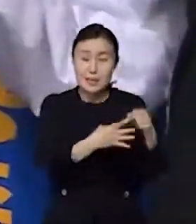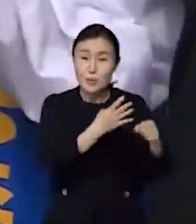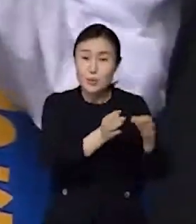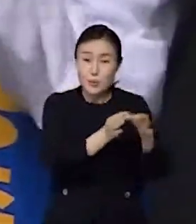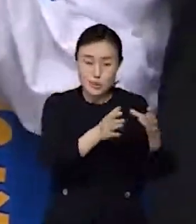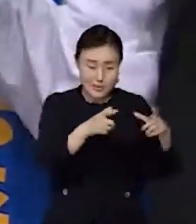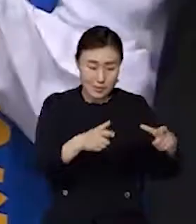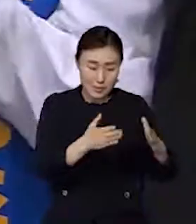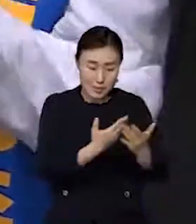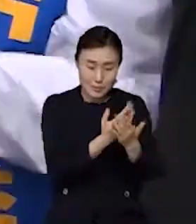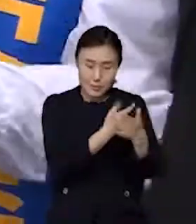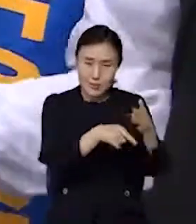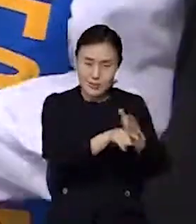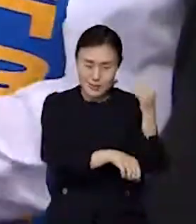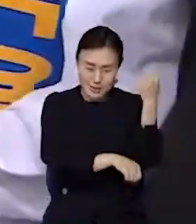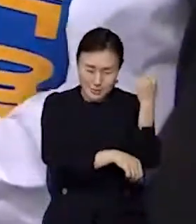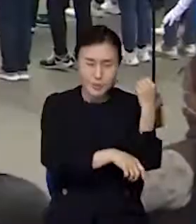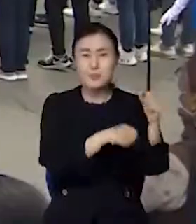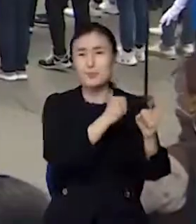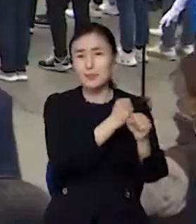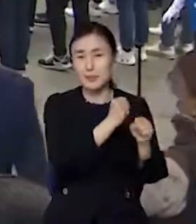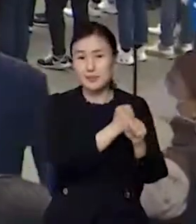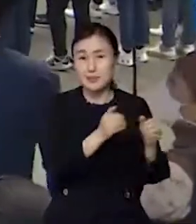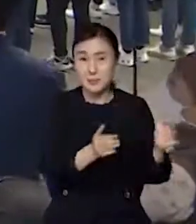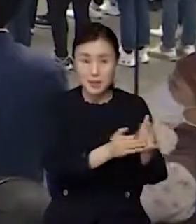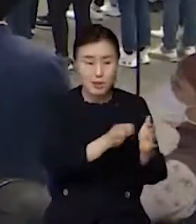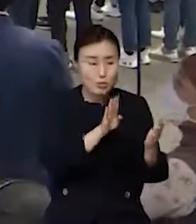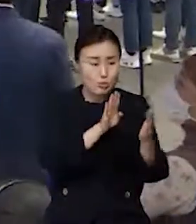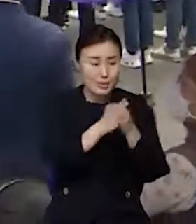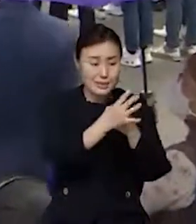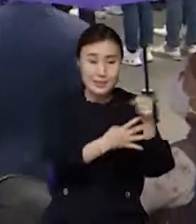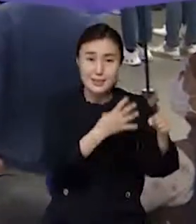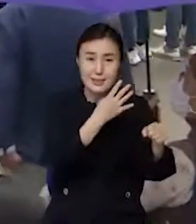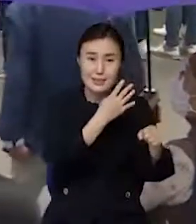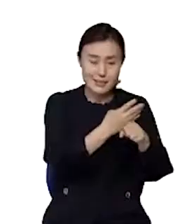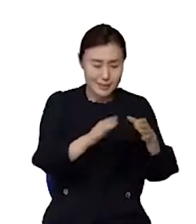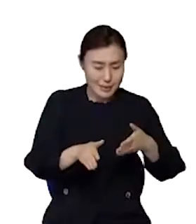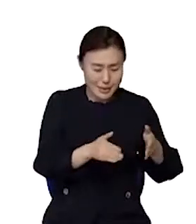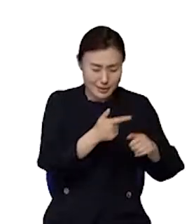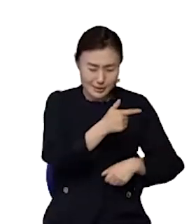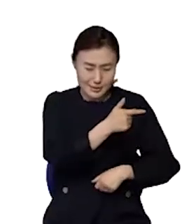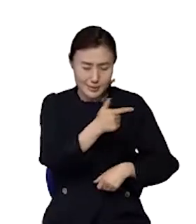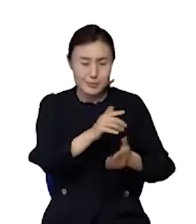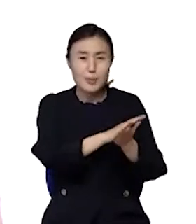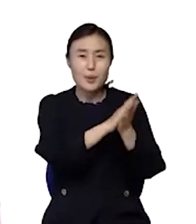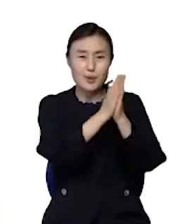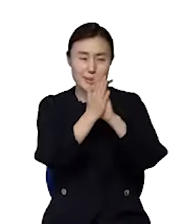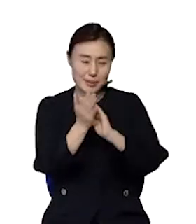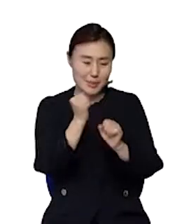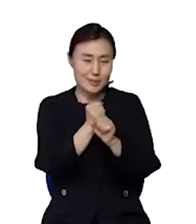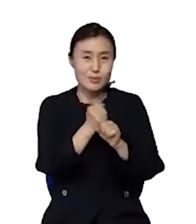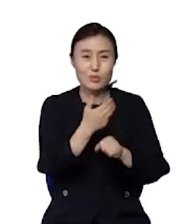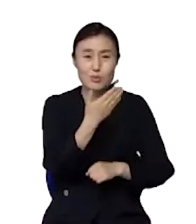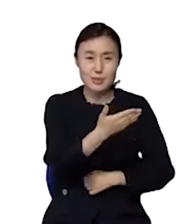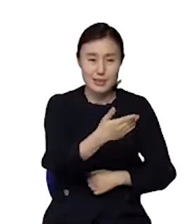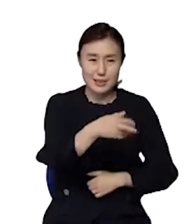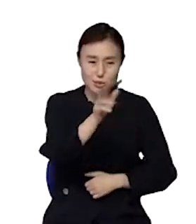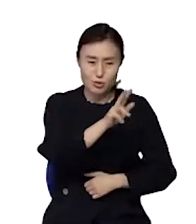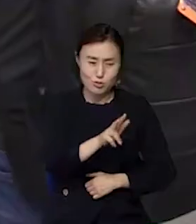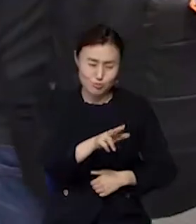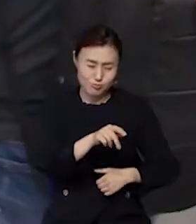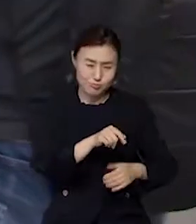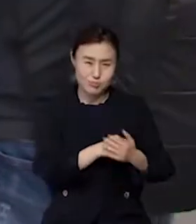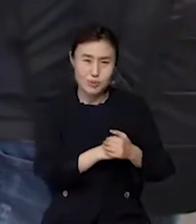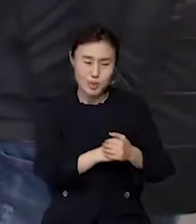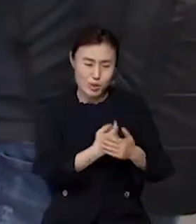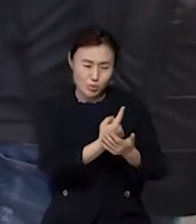지역 발전을 위한 토대를 마련했다며 향후 4년을 전남 대도약의 계기로 삼겠다고 말했습니다. 대선 패배